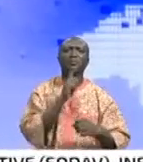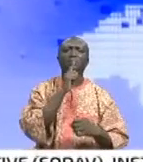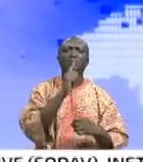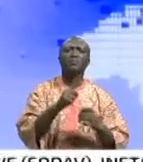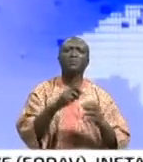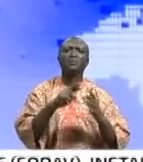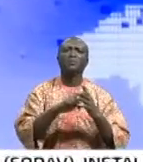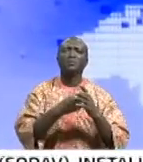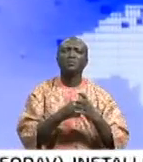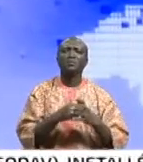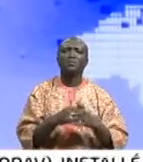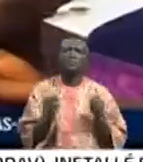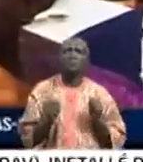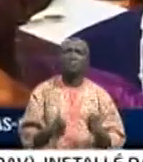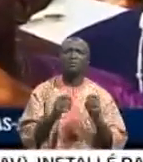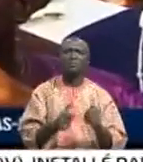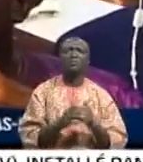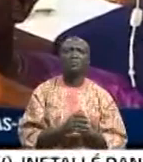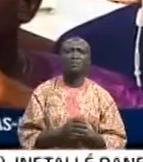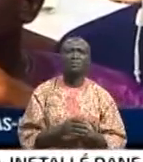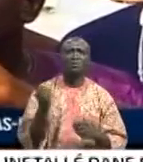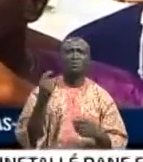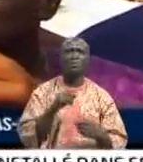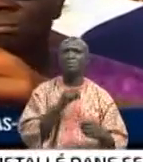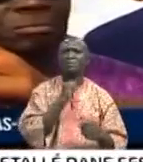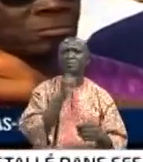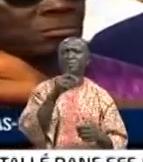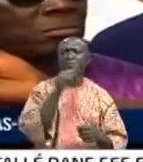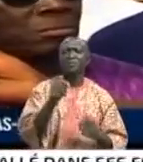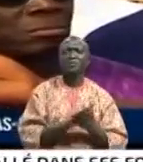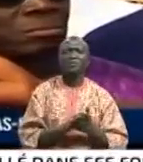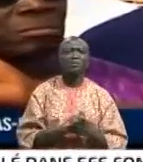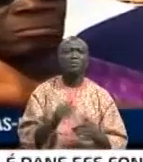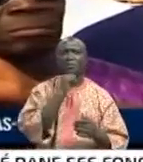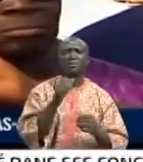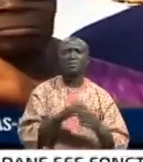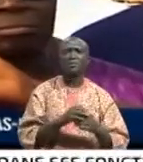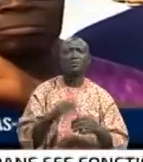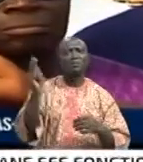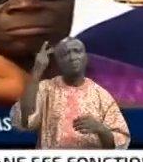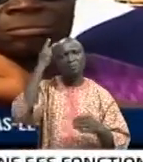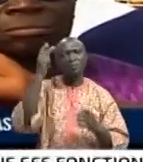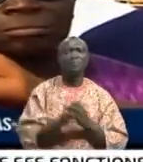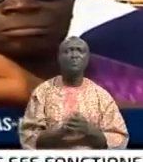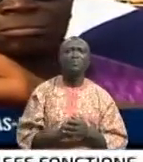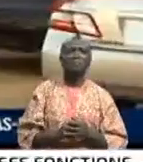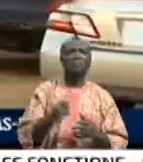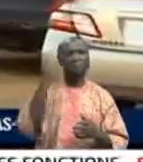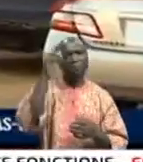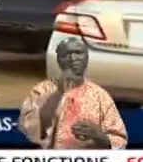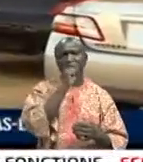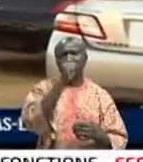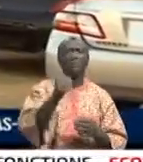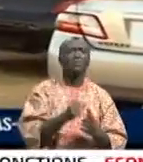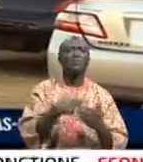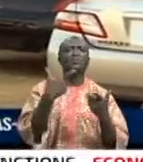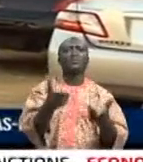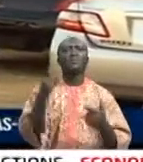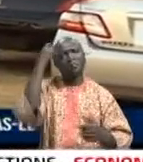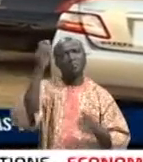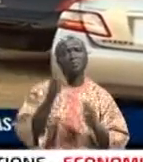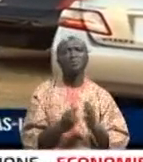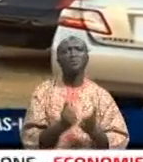micro dans l'avocat c'est-à-dire top nous sommes pas là pour faire la politique nous sommes en politique nous sommes là pour contribuer activement au développement de